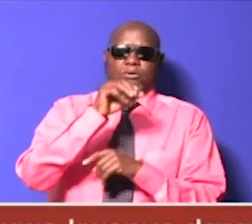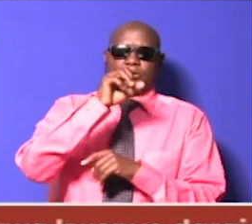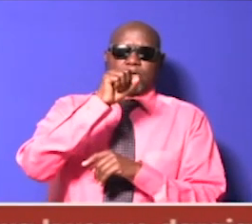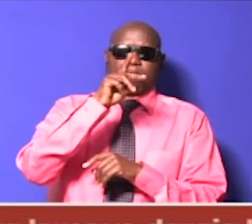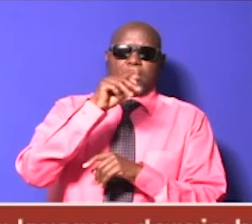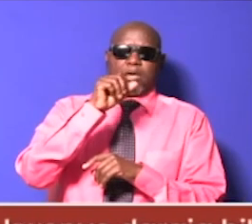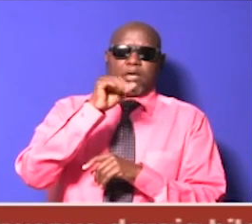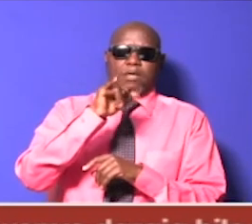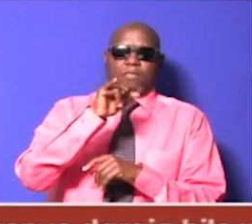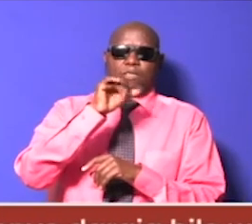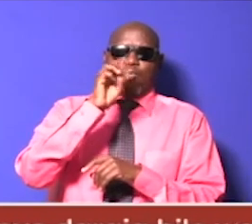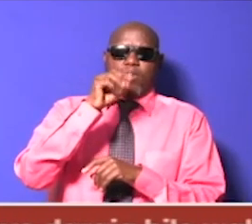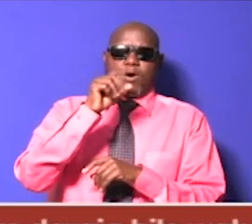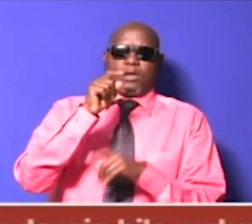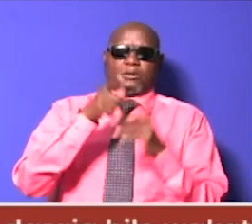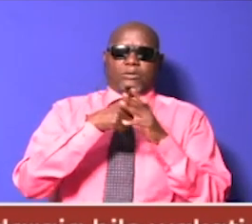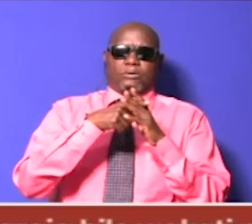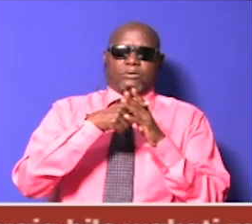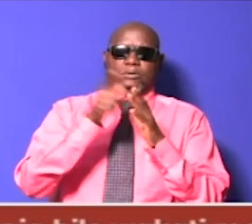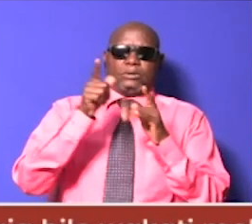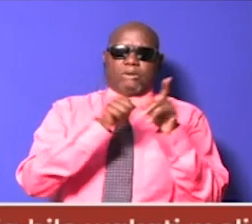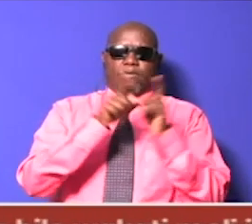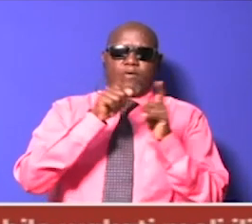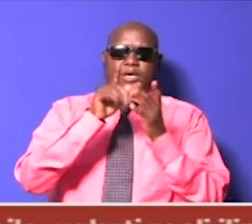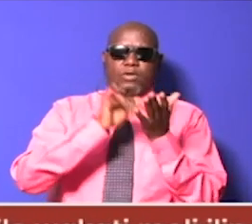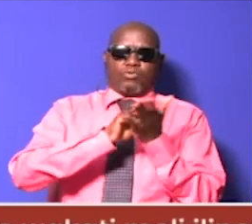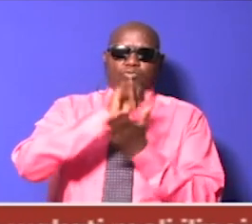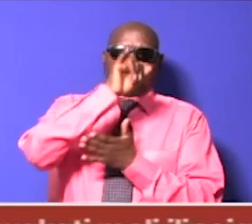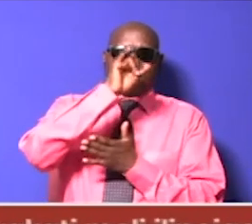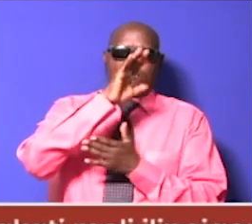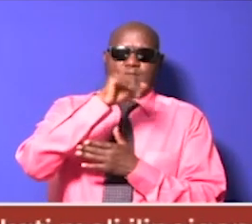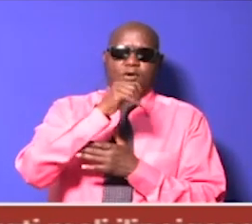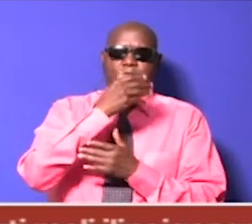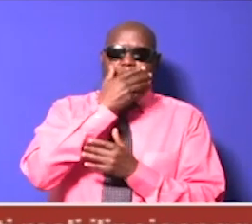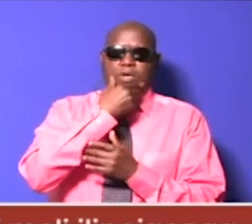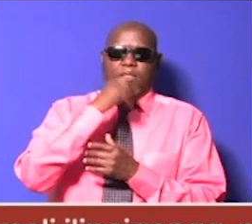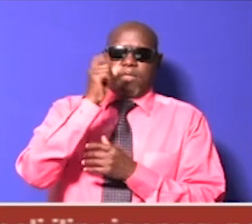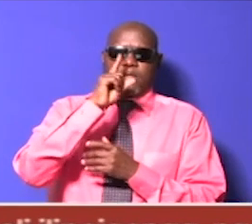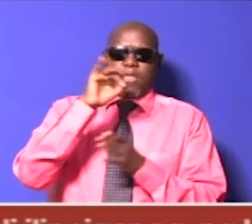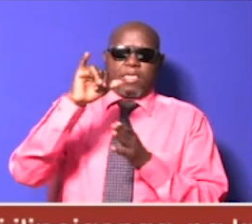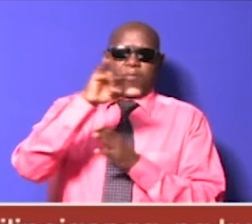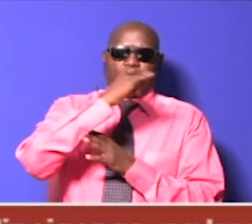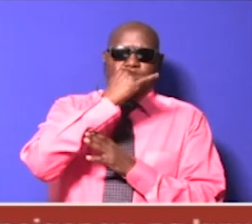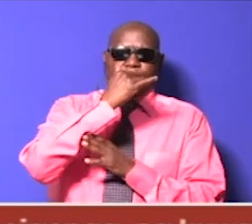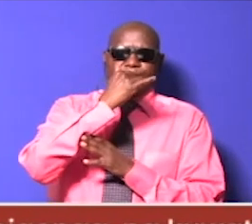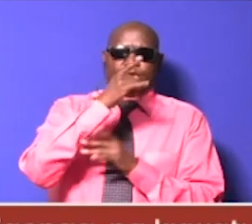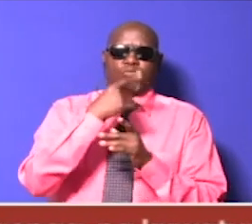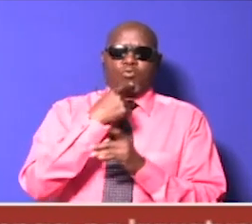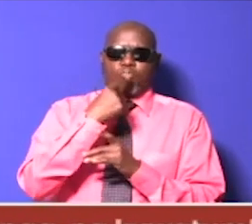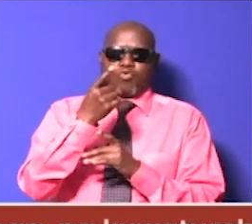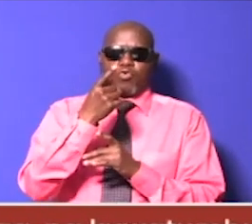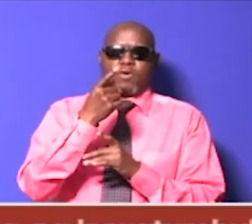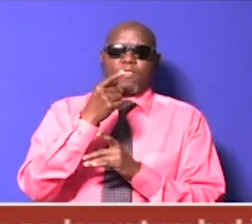Express kuanzisha safari za ndege za moja kwa moja kutoka uwanja wa ndege wa kimataifa wa JKIA hadi ule wa kimataifa wa Moi jijini